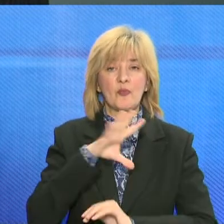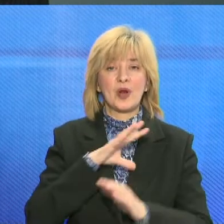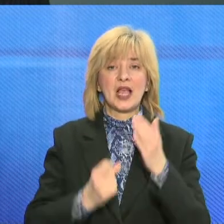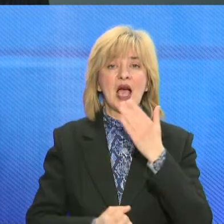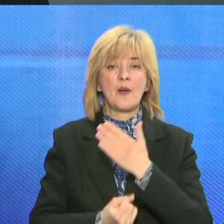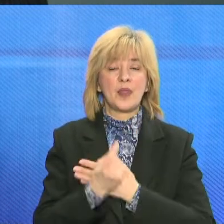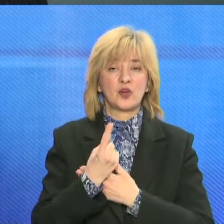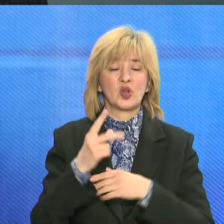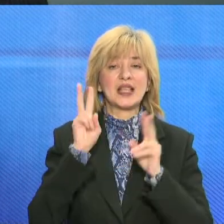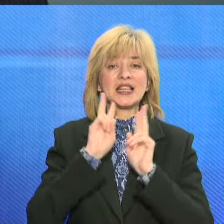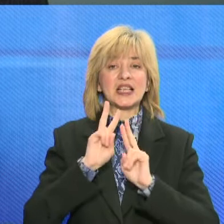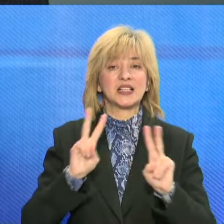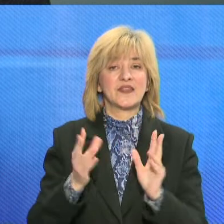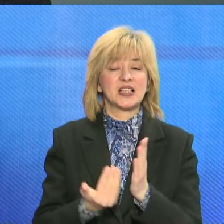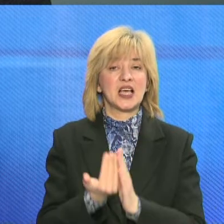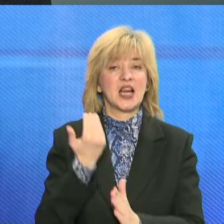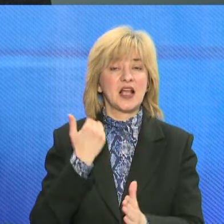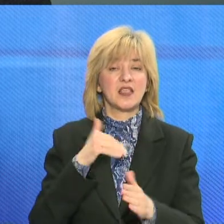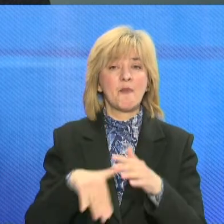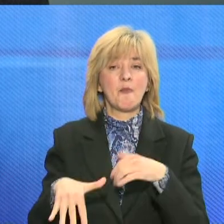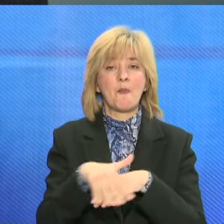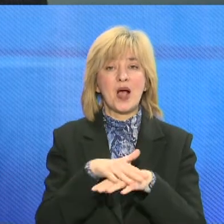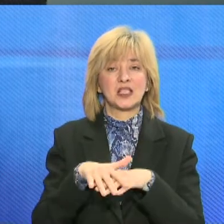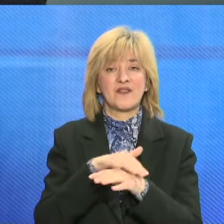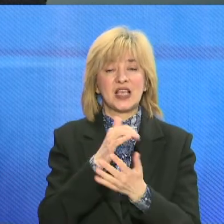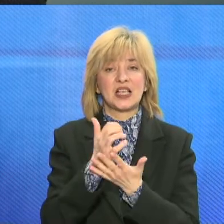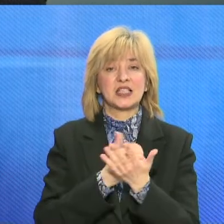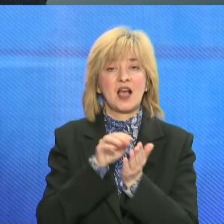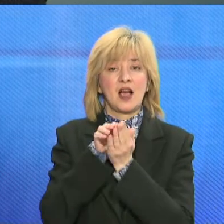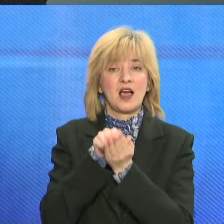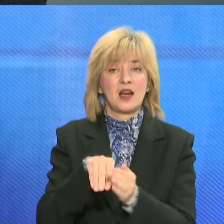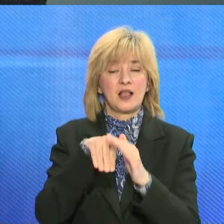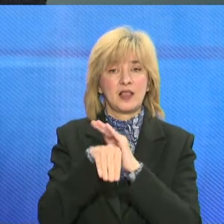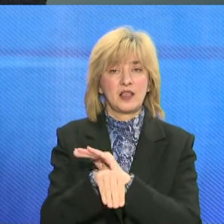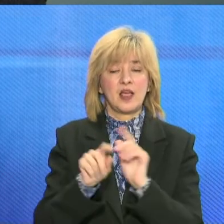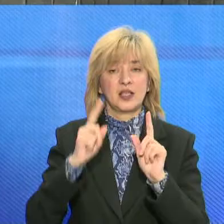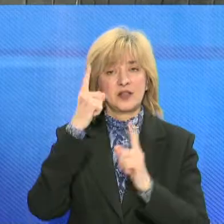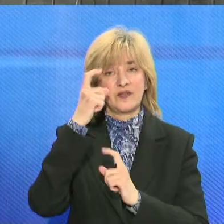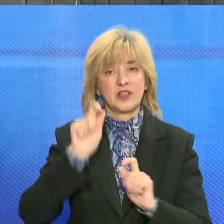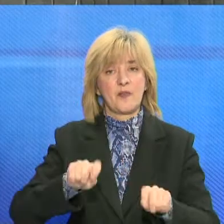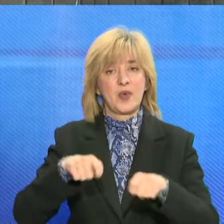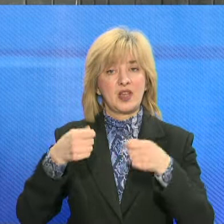обнаружены и неизвестные ранее массовые захоронения, и сведения об этом переданы в прокуратуру.